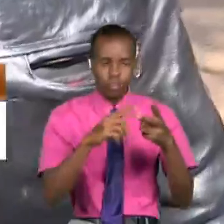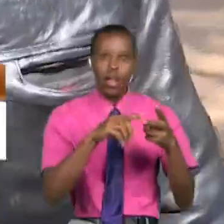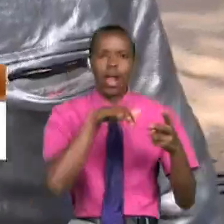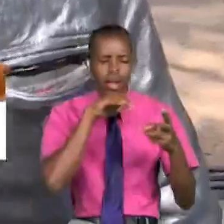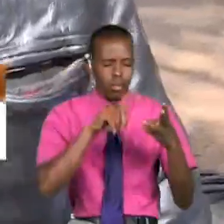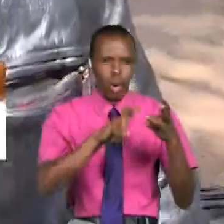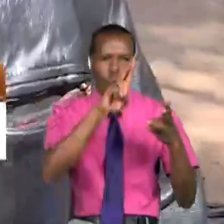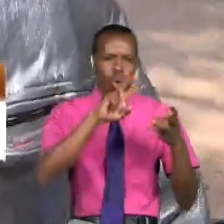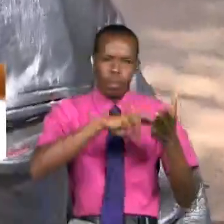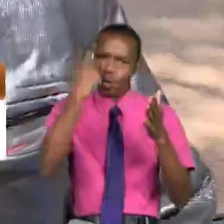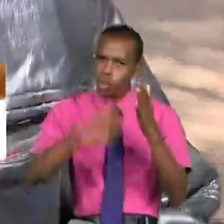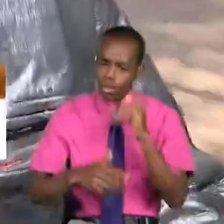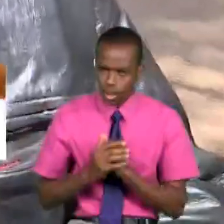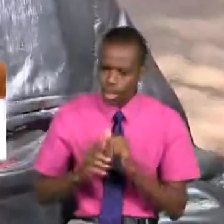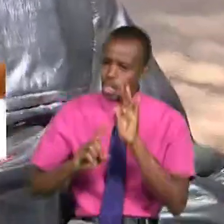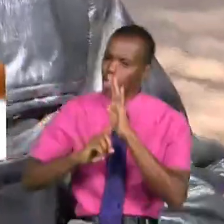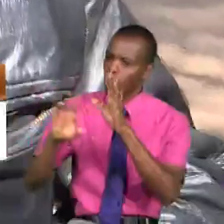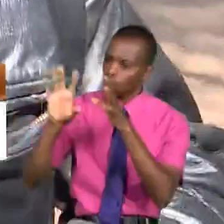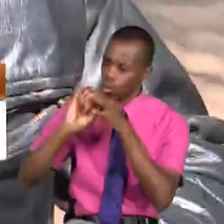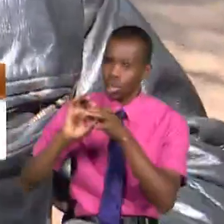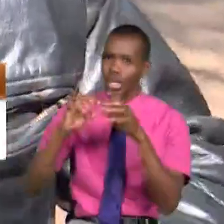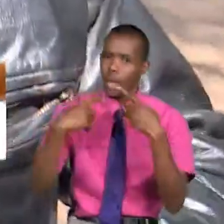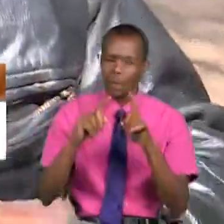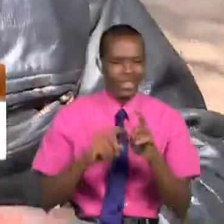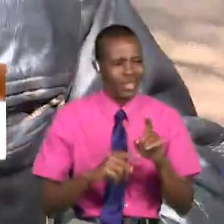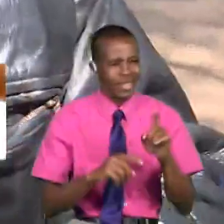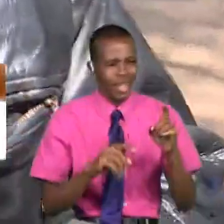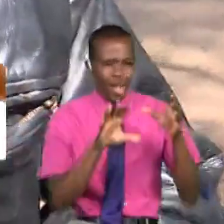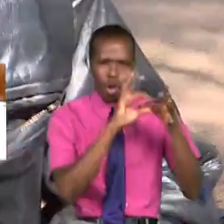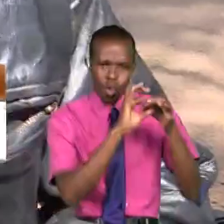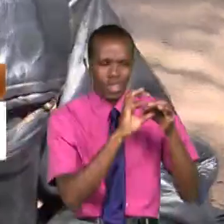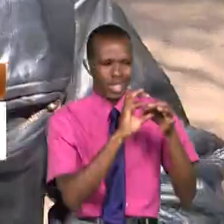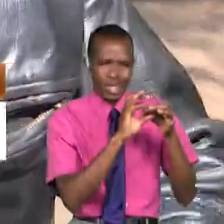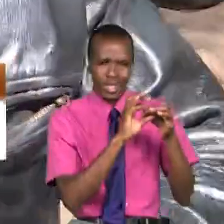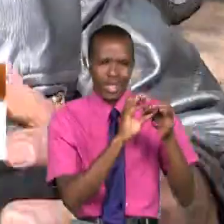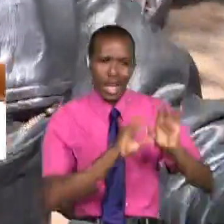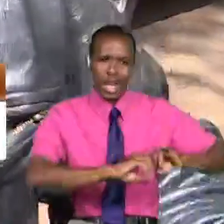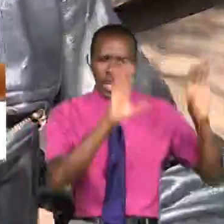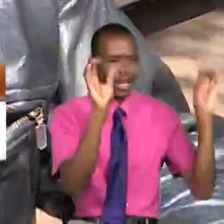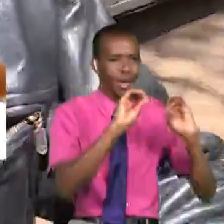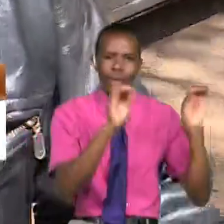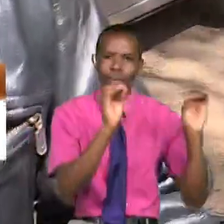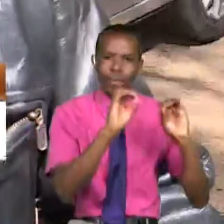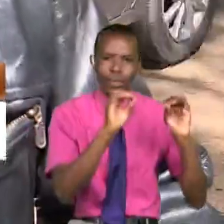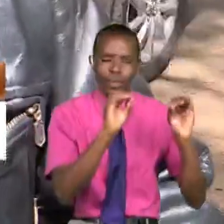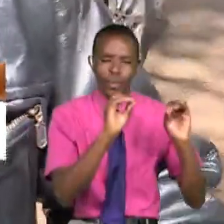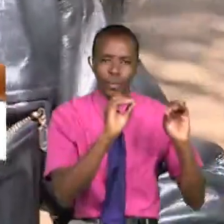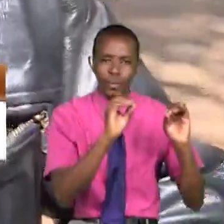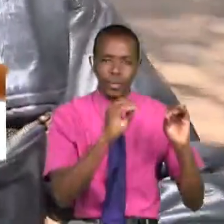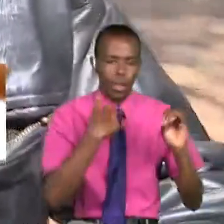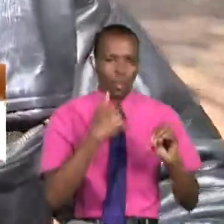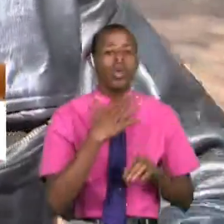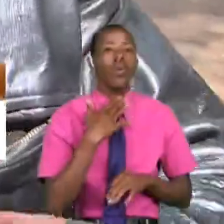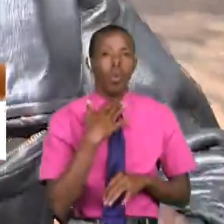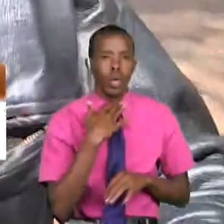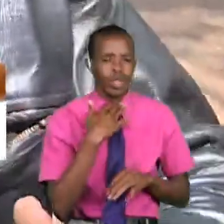Mkenya wa kawaida? Inaashiria kuna umoja pale, lakini huu umoja umefichwa huko chini ya maji. Alete open hii kitu, alete open. Hata sisi tunaweza